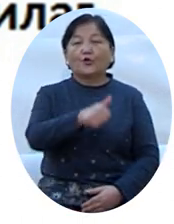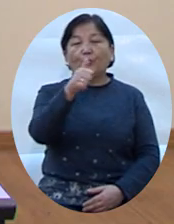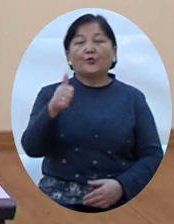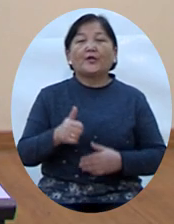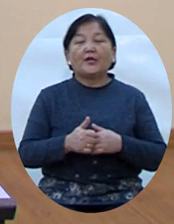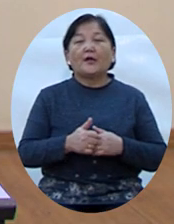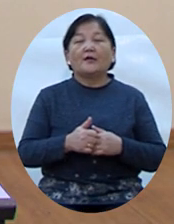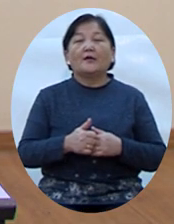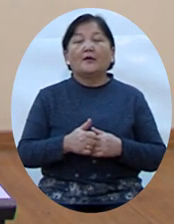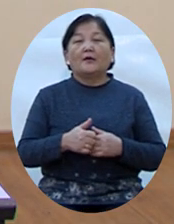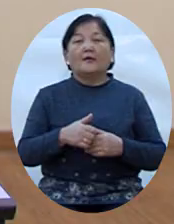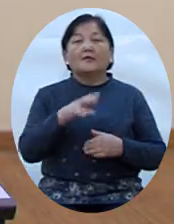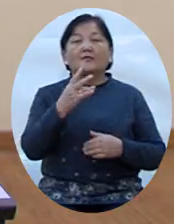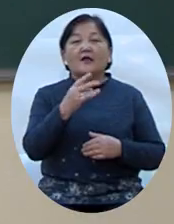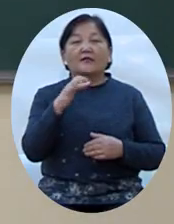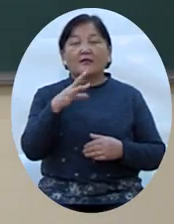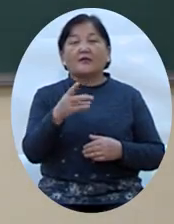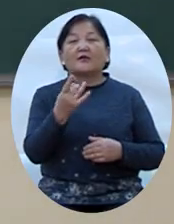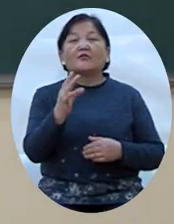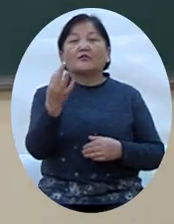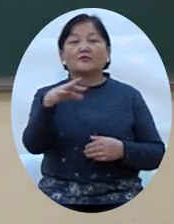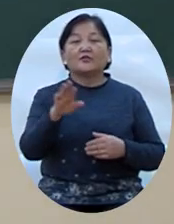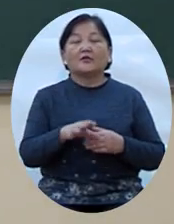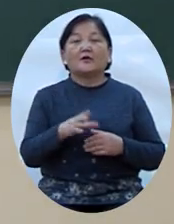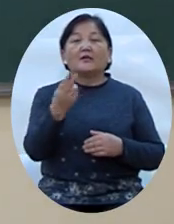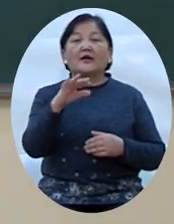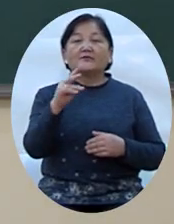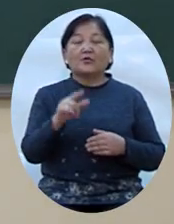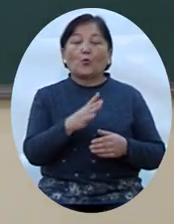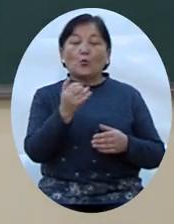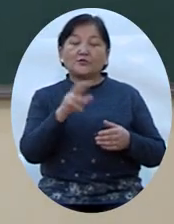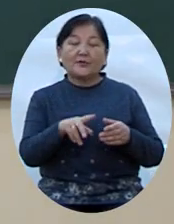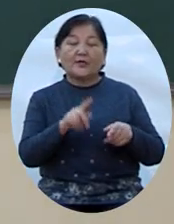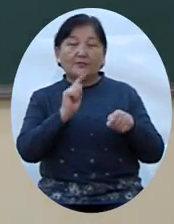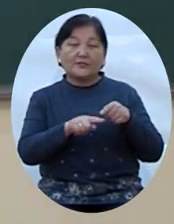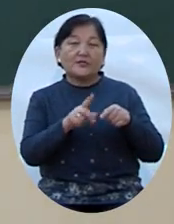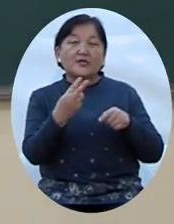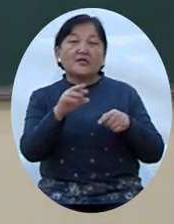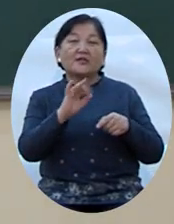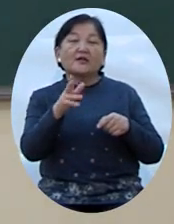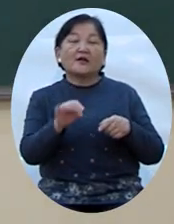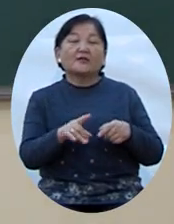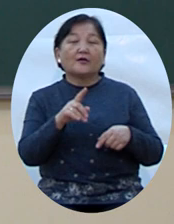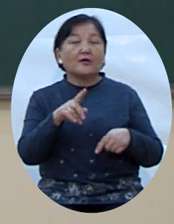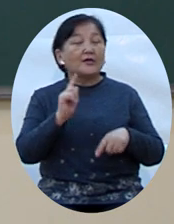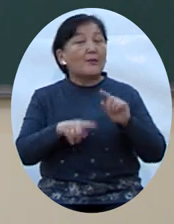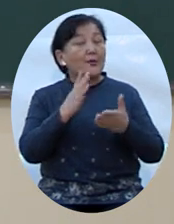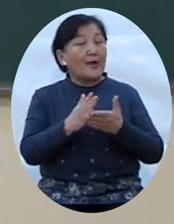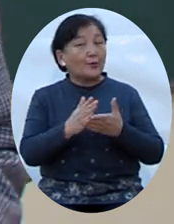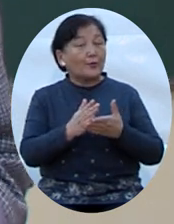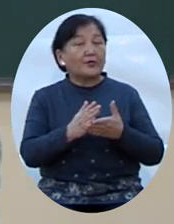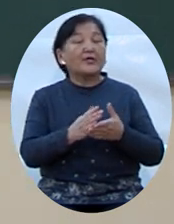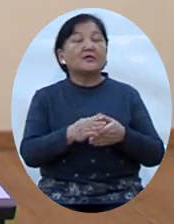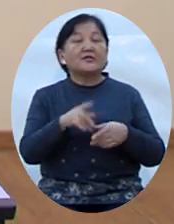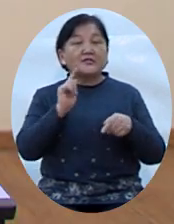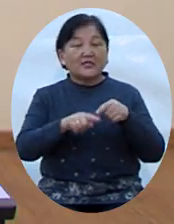бүгдээрээ натрийн гидроксид давсны хүчлийн уусмалыг универсал индикатор ашиглан явагдсан эсхийг шалгая. За багш